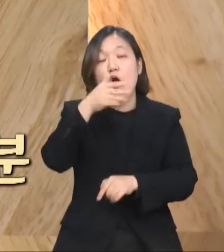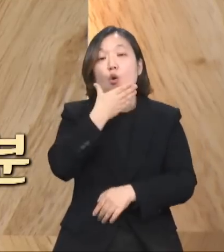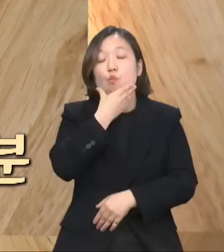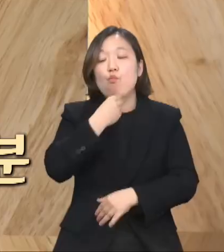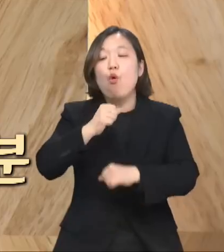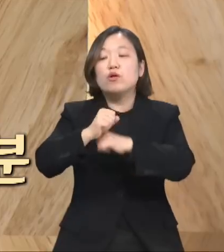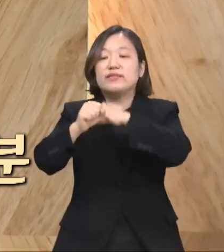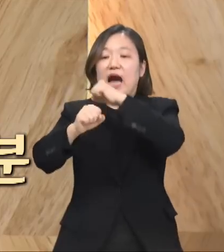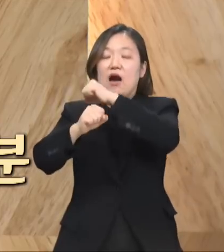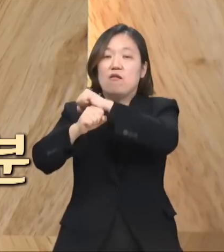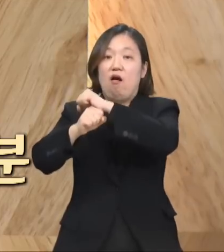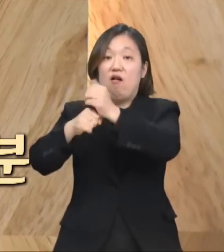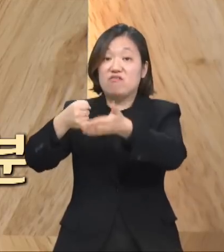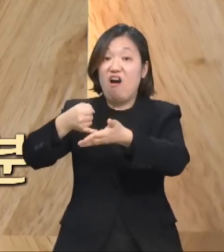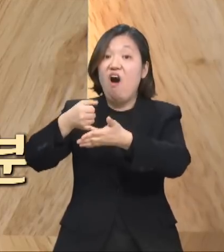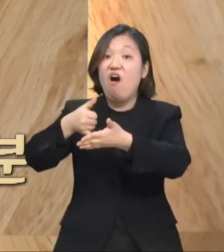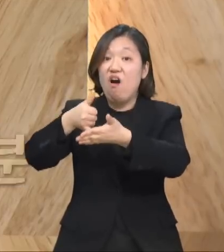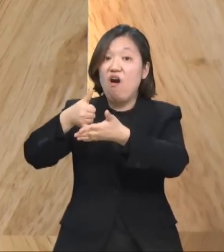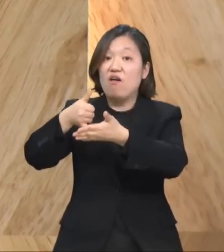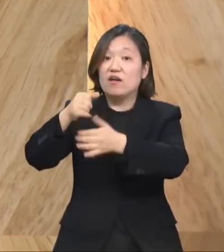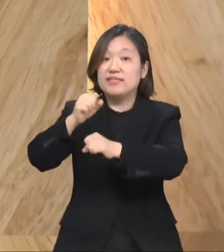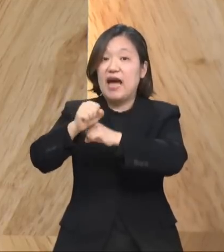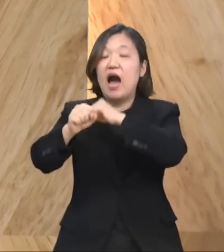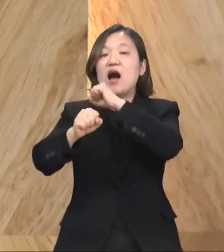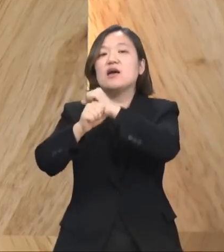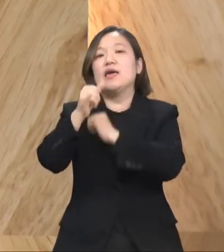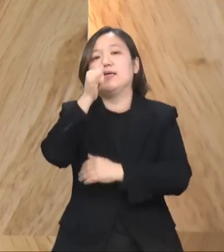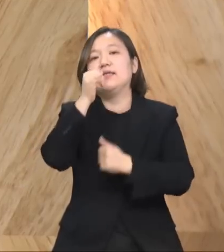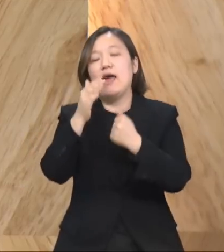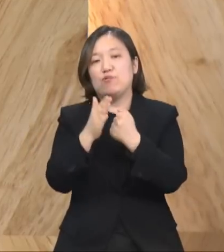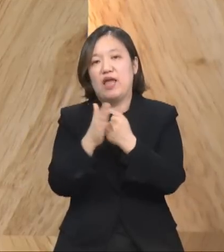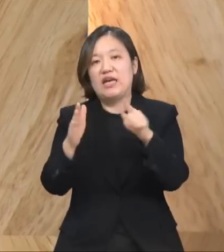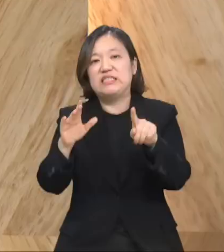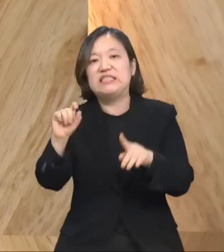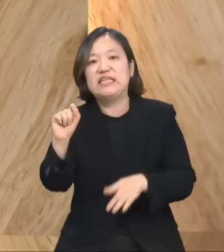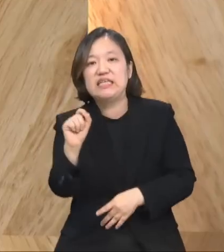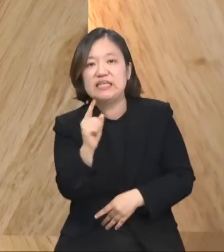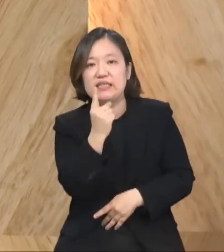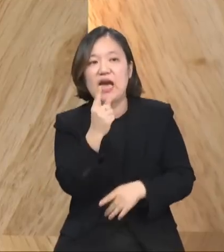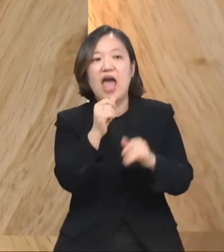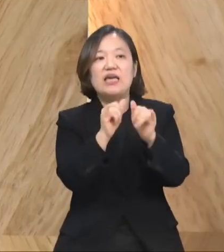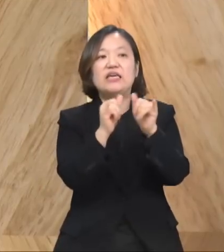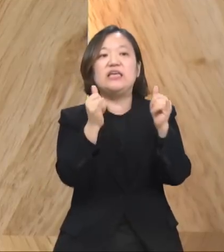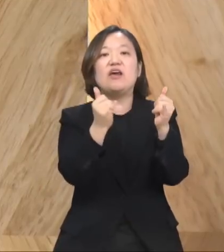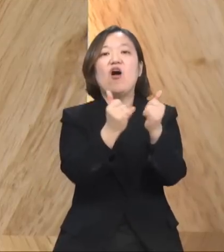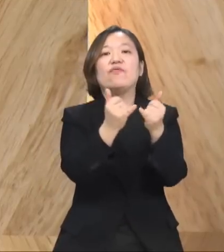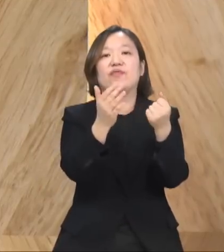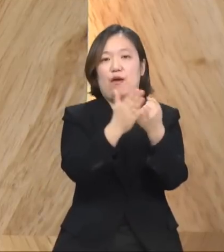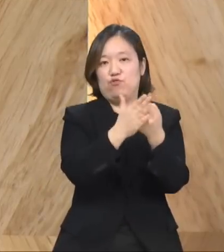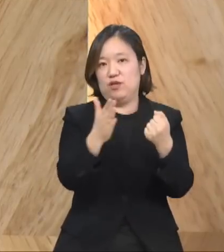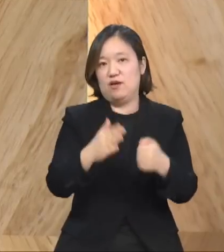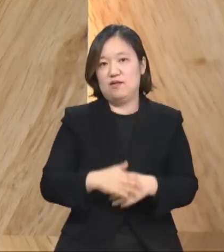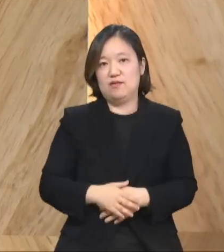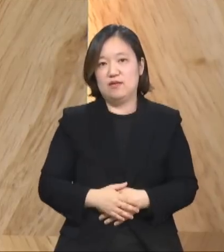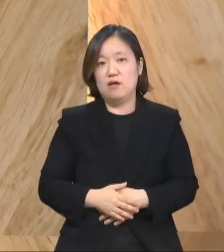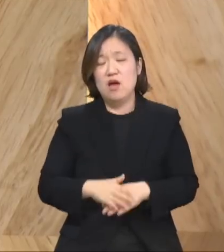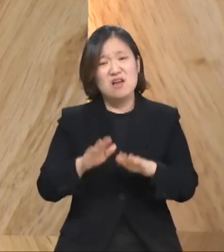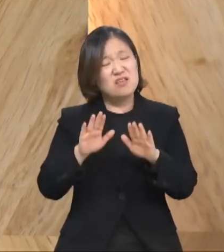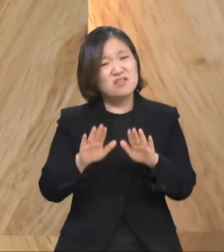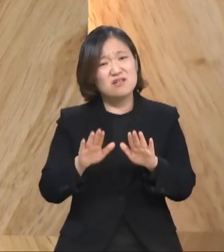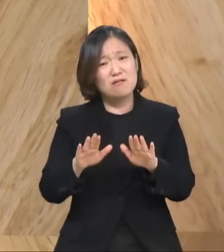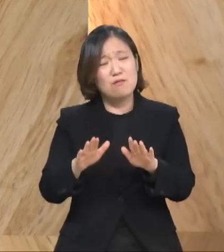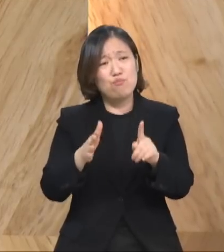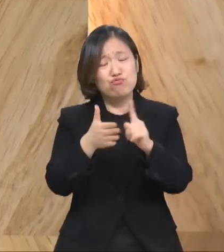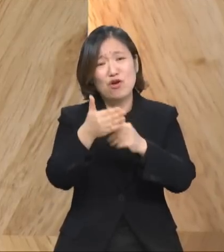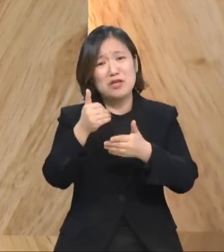그 여러분 꼭 명심해야 되는게 불교의 의지했다고 해서 무조건 옳은 건 아닙니다 여러분